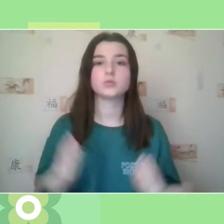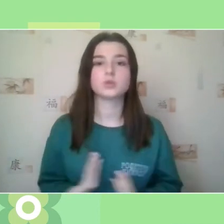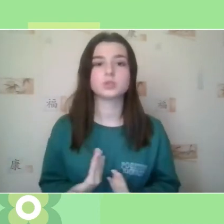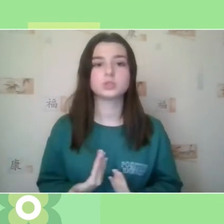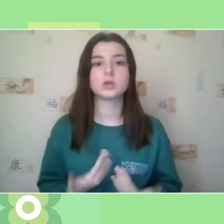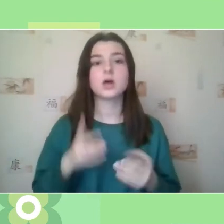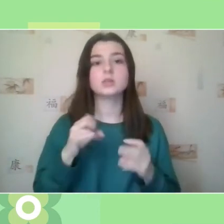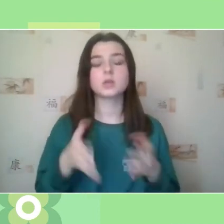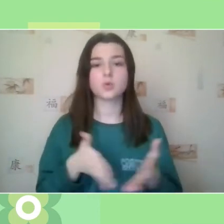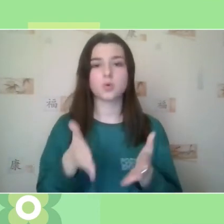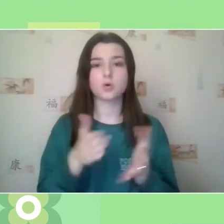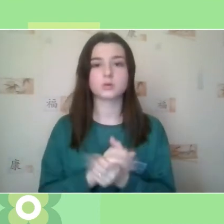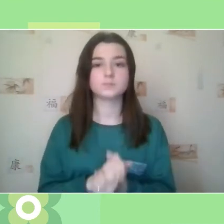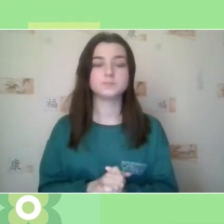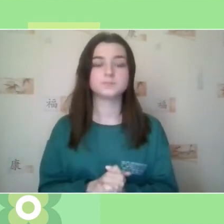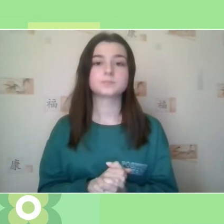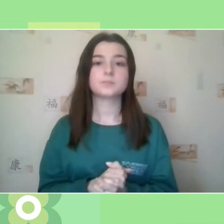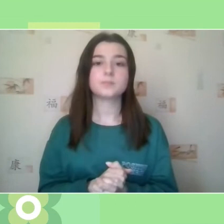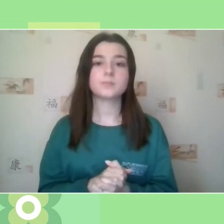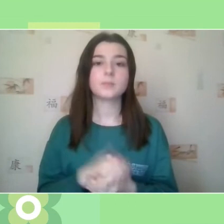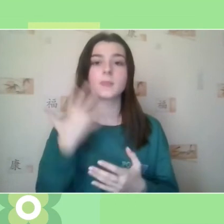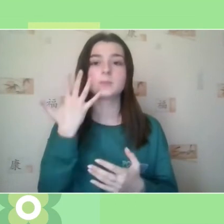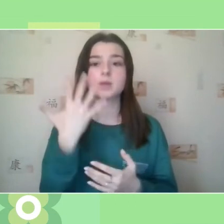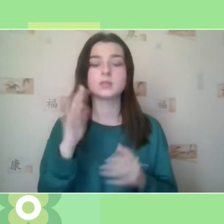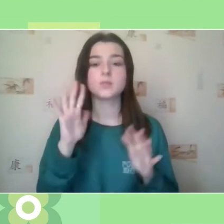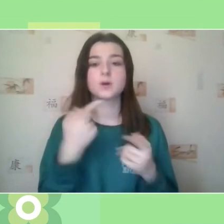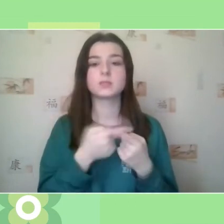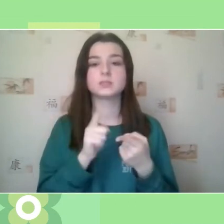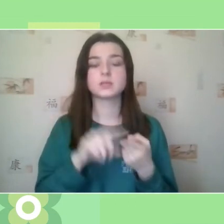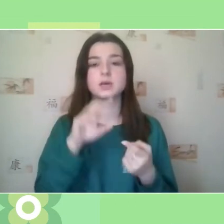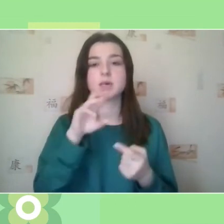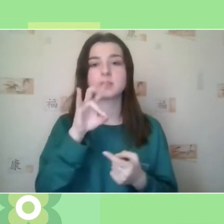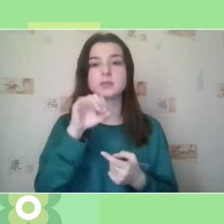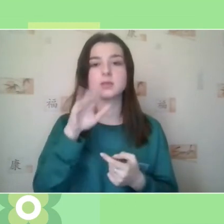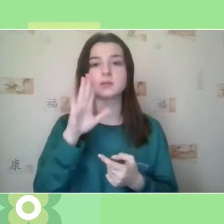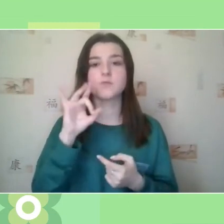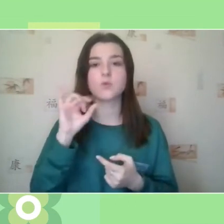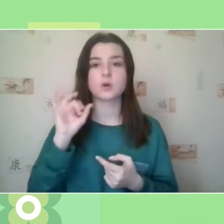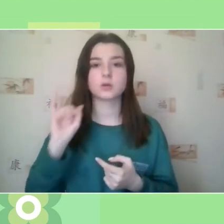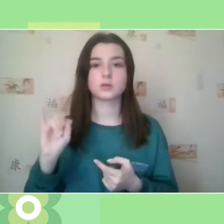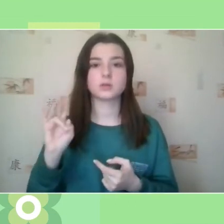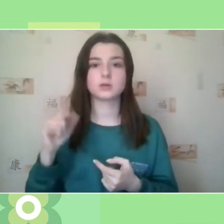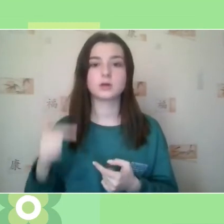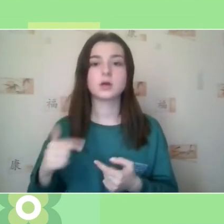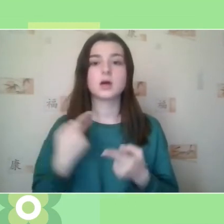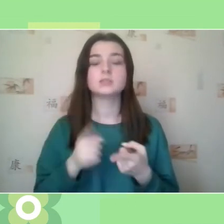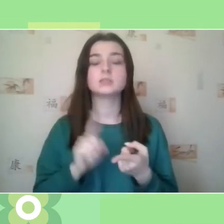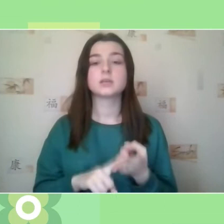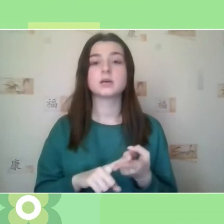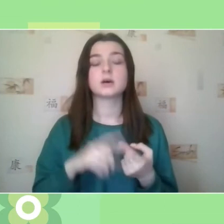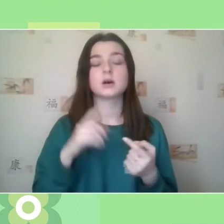на дорогах і так далі. П'ятий момент – це нетворкінг. Бізнес, підтримуючи ту чи іншу соціальну